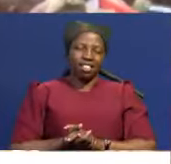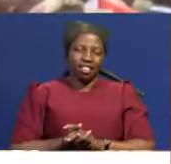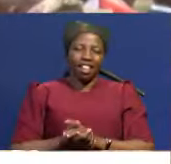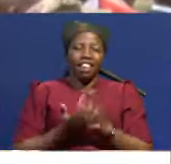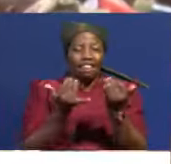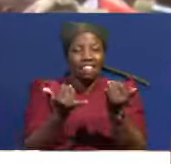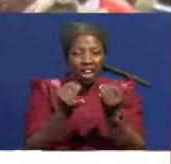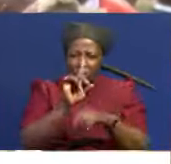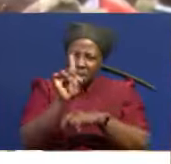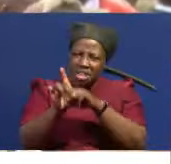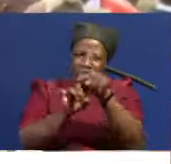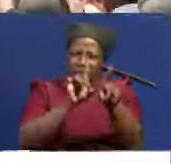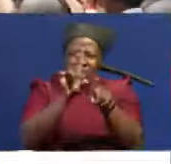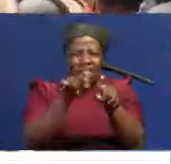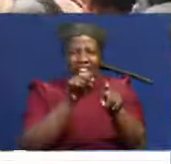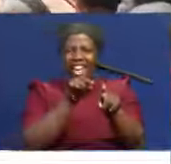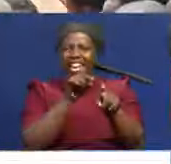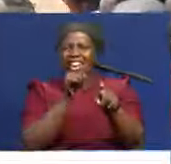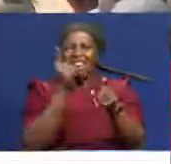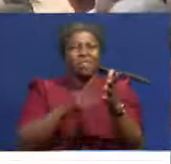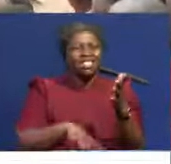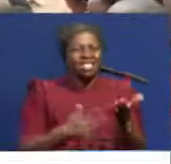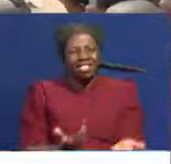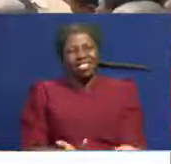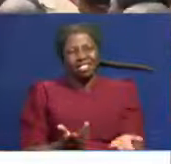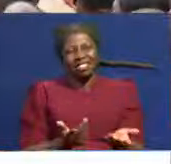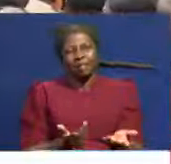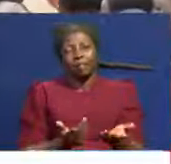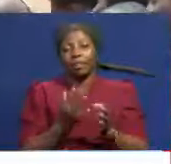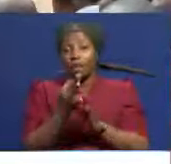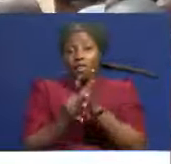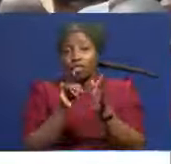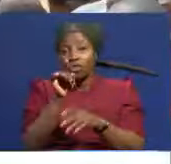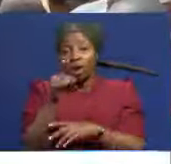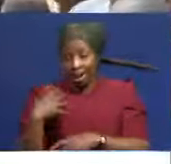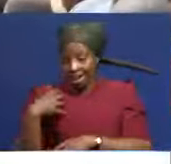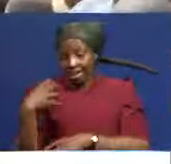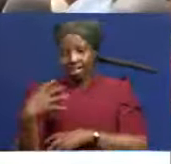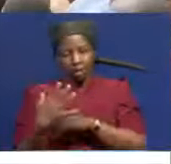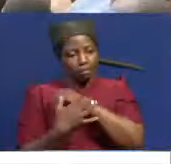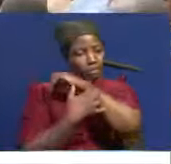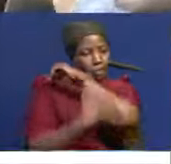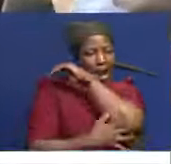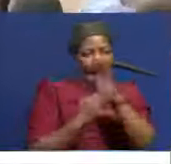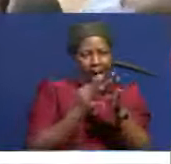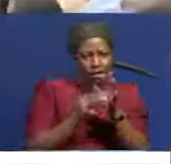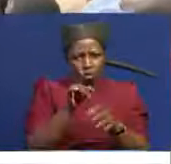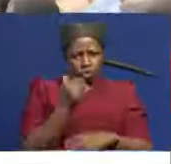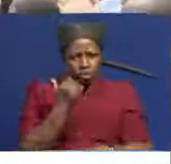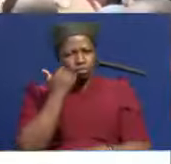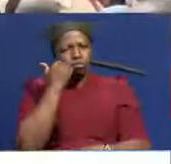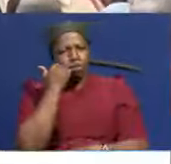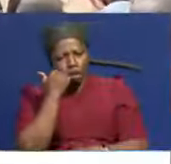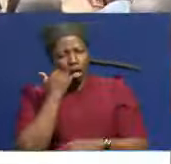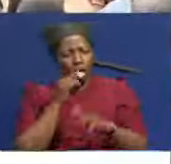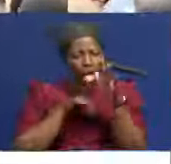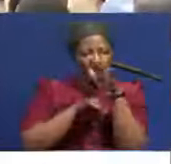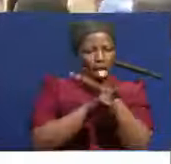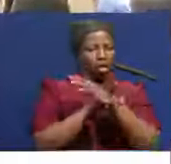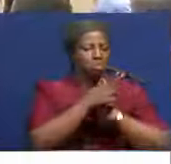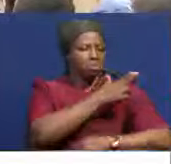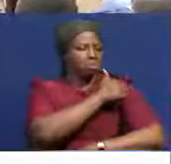sasa tunaulizana maswali gani haya? Uwe tajiri uwe maskini, ukiwa mgonjwa ukaenda hospitali